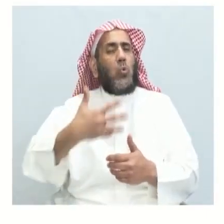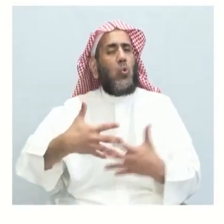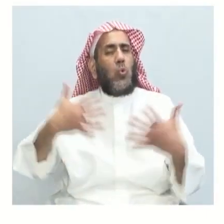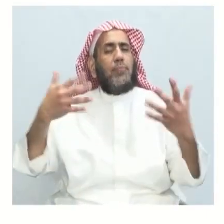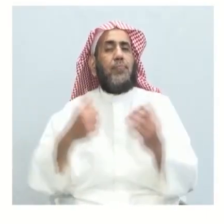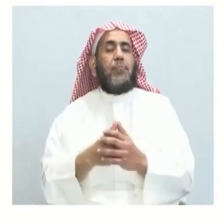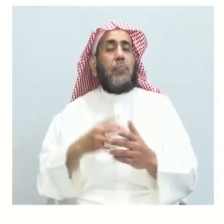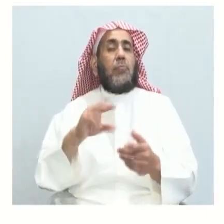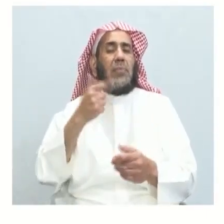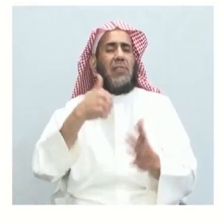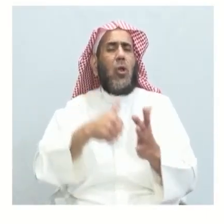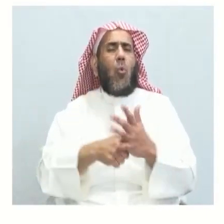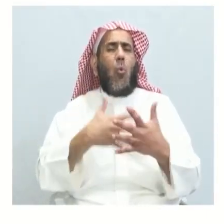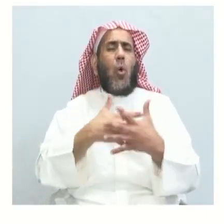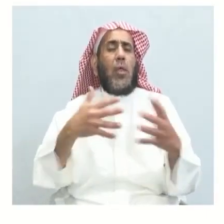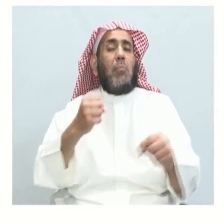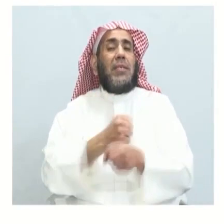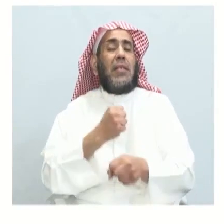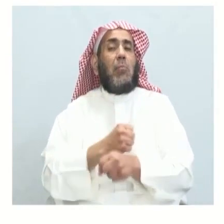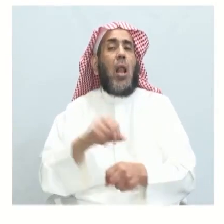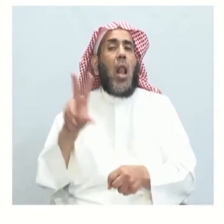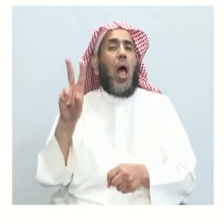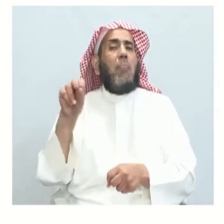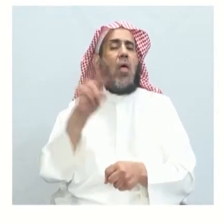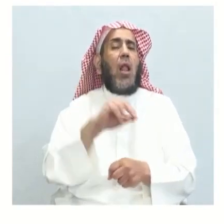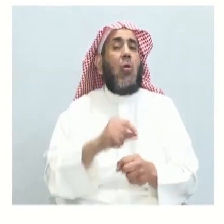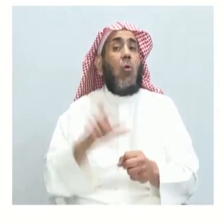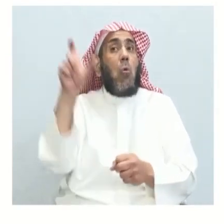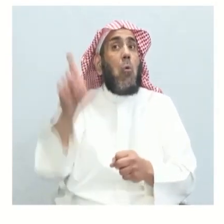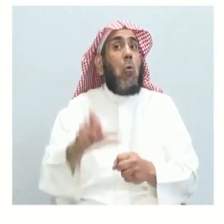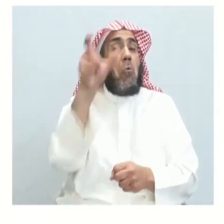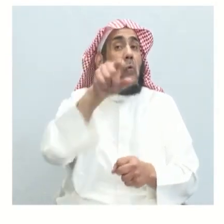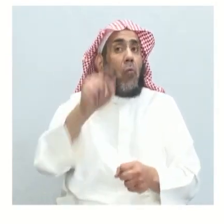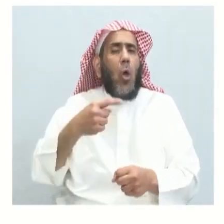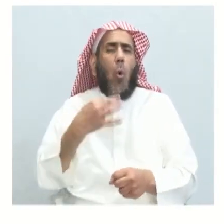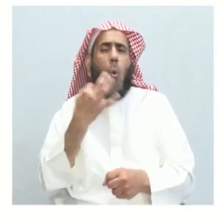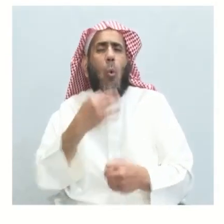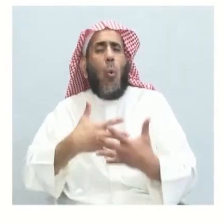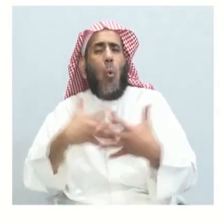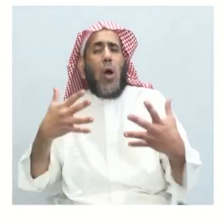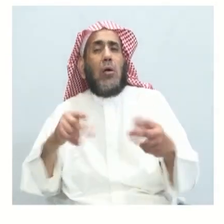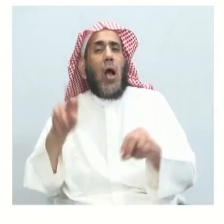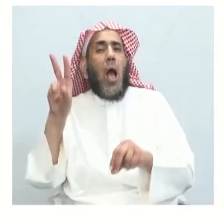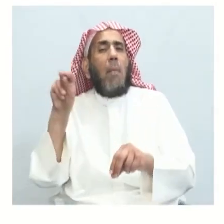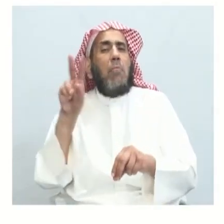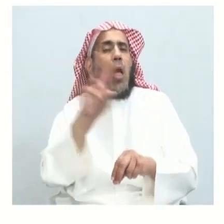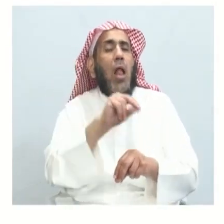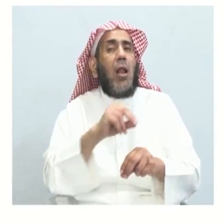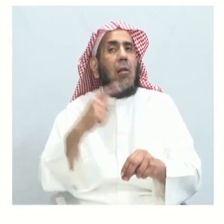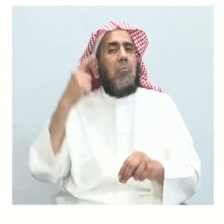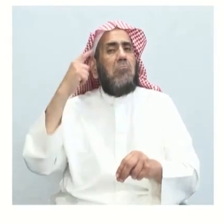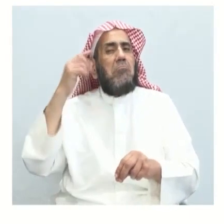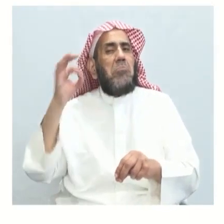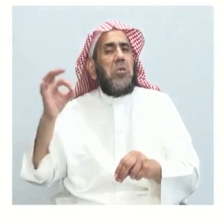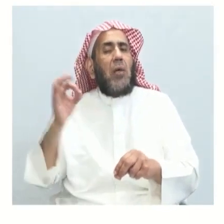اشتر الجاهليه بالعرب كثير مم يستعمل امثال عرفت بامثال عرف اشخاص معينين ايضا بذكرهم او بكثرتهم لذكر ايضا حكم وامثال